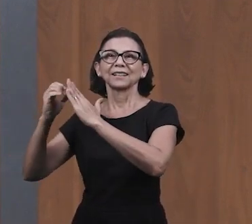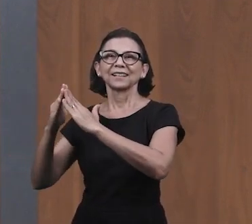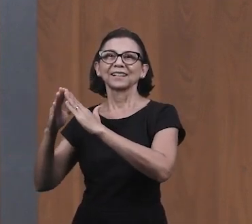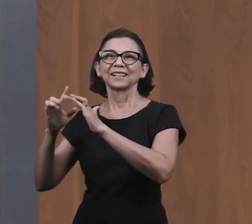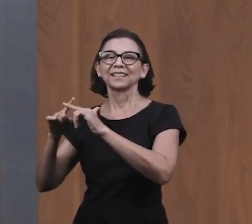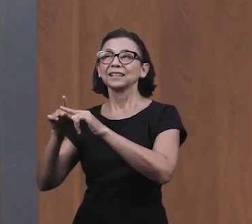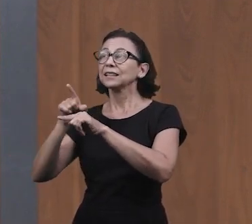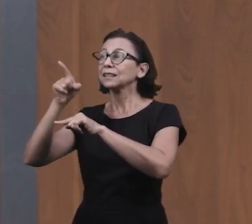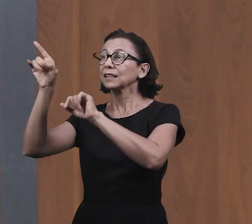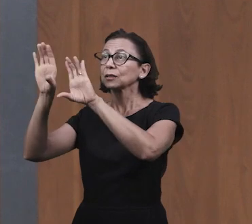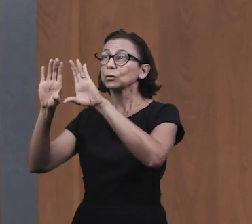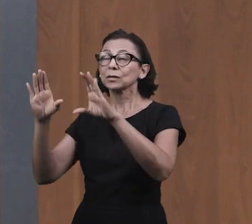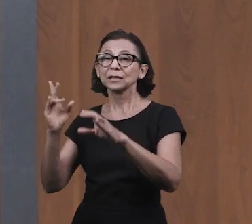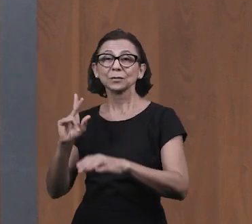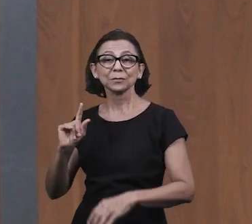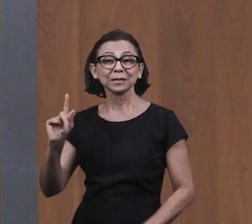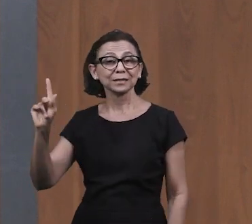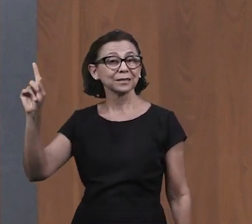l'enlèvement. Nous allons